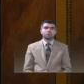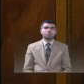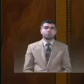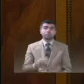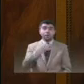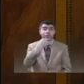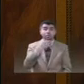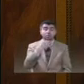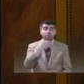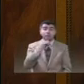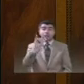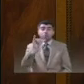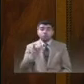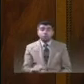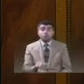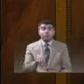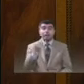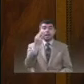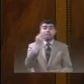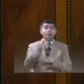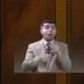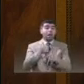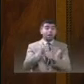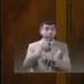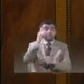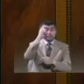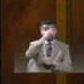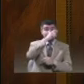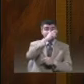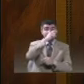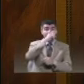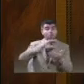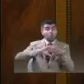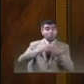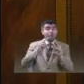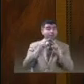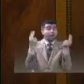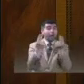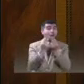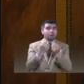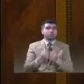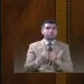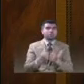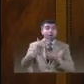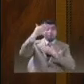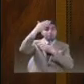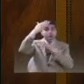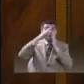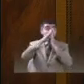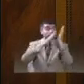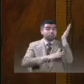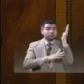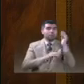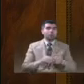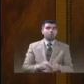كيف في 3 سنوات صعبة جدا في المنطقة كلها المغرب ما فتئ